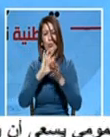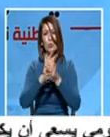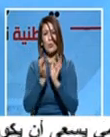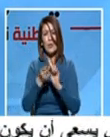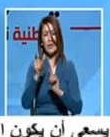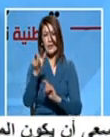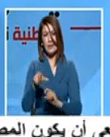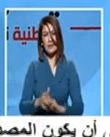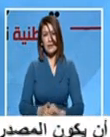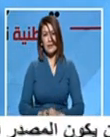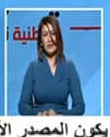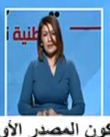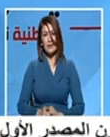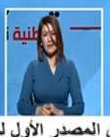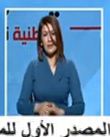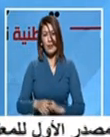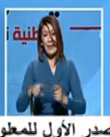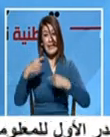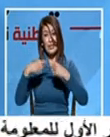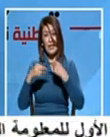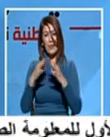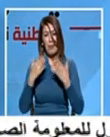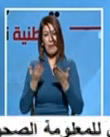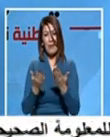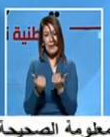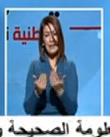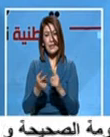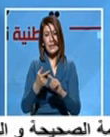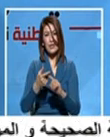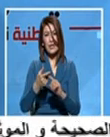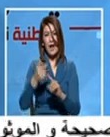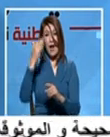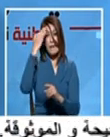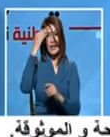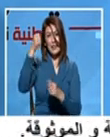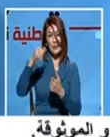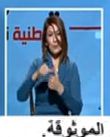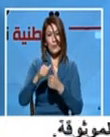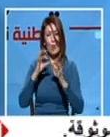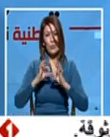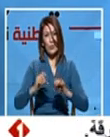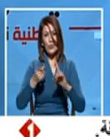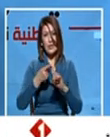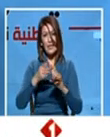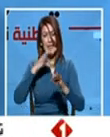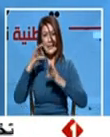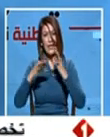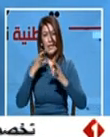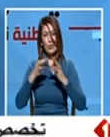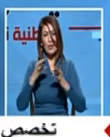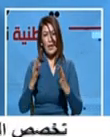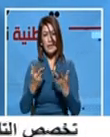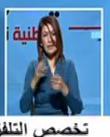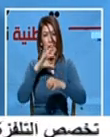للابيتويال بارابور او كوفيد، وهذا كل قاعدين احنا متفطنين به. واحنا قلت لي نحكيو المرضى